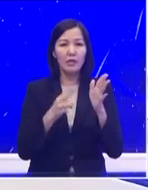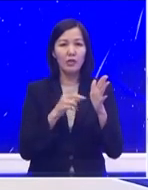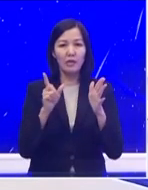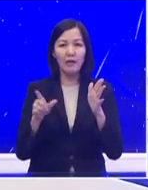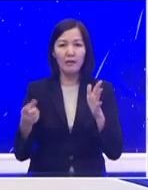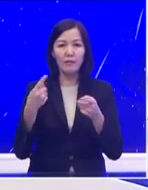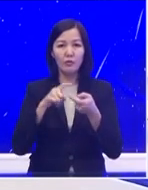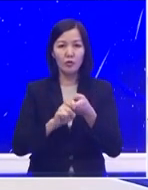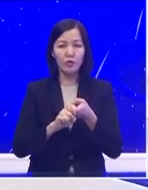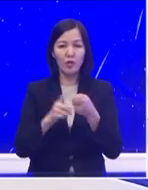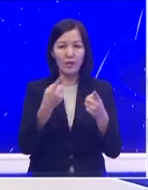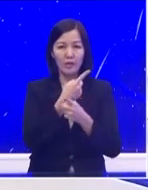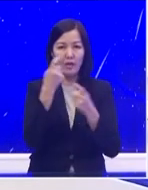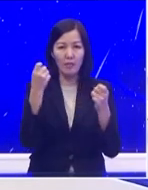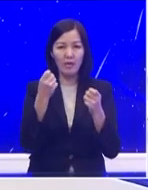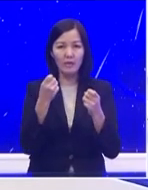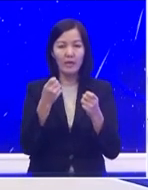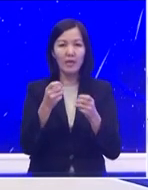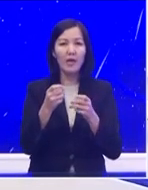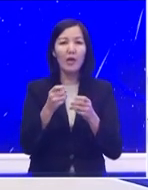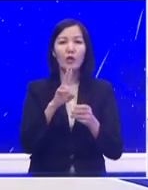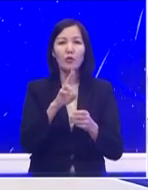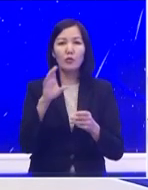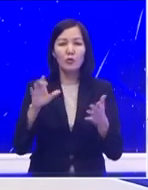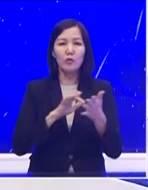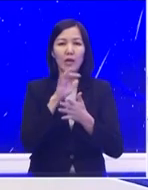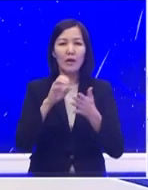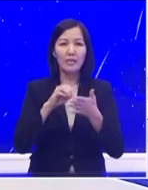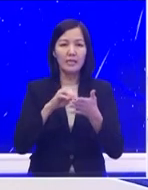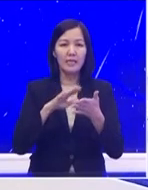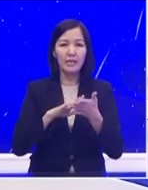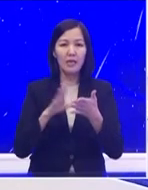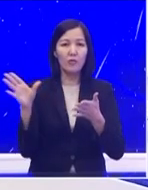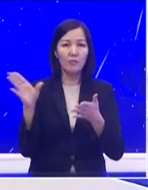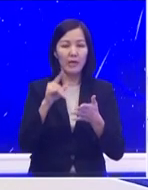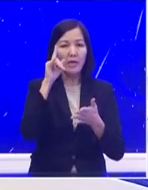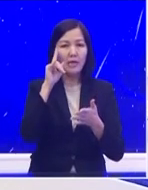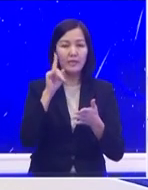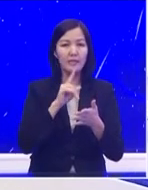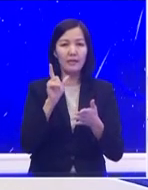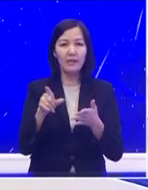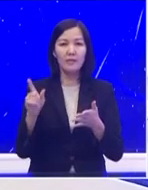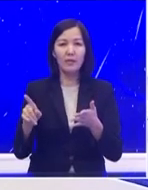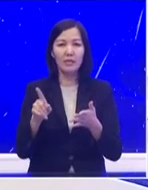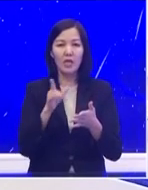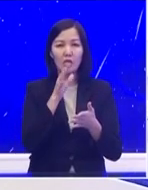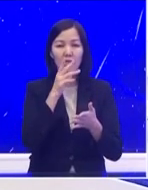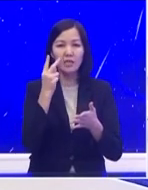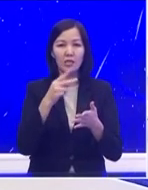адамның коронавирус жұқтырғанын хабарлады. Дерек Нұр-Сұлтан қаласында тіркелген. Олардың бәрі Қазақстан азаматтары,